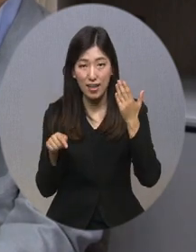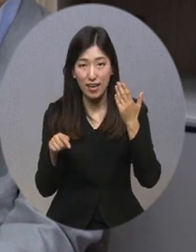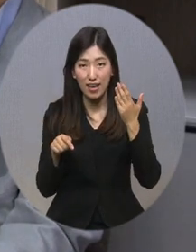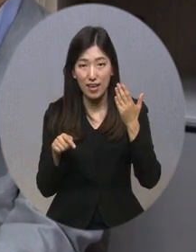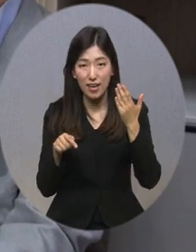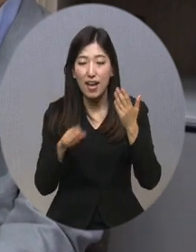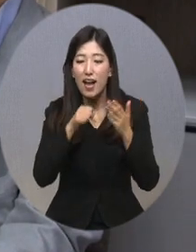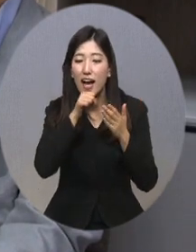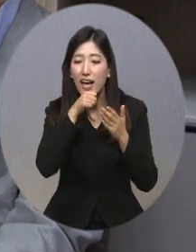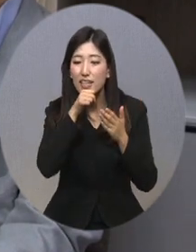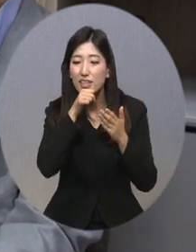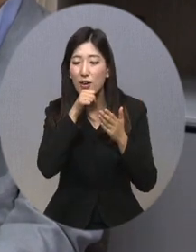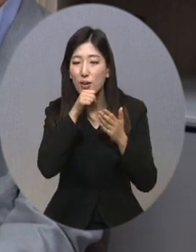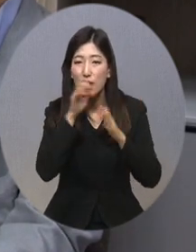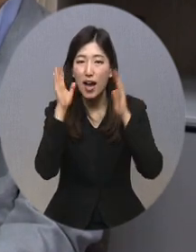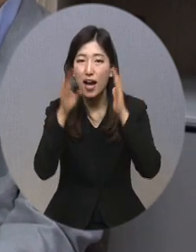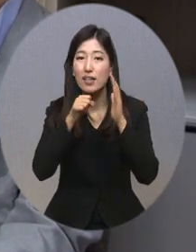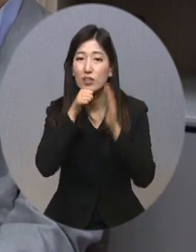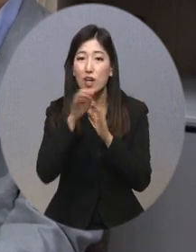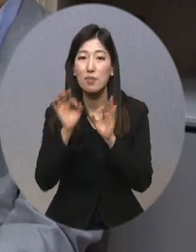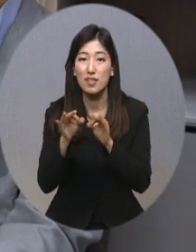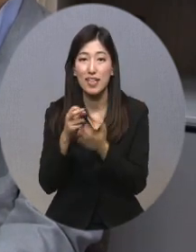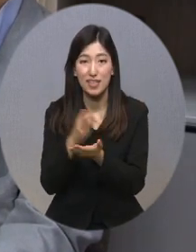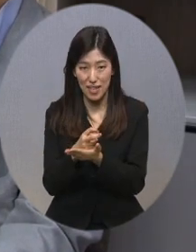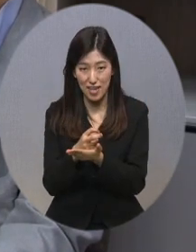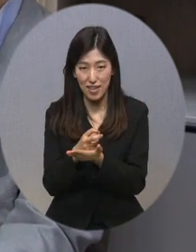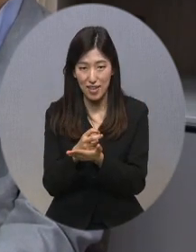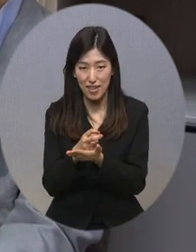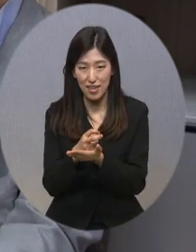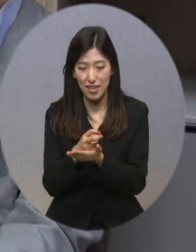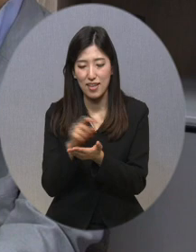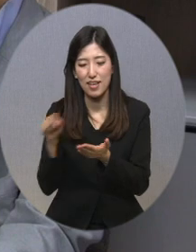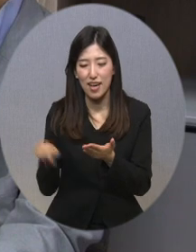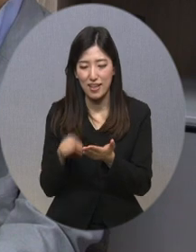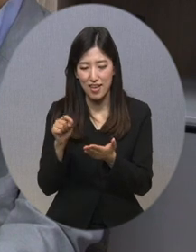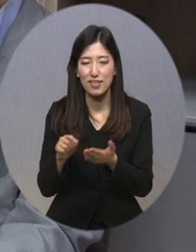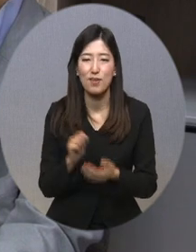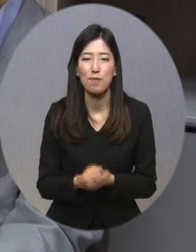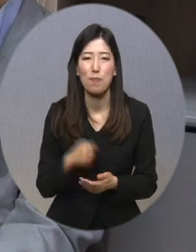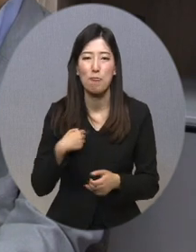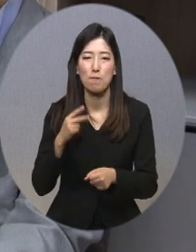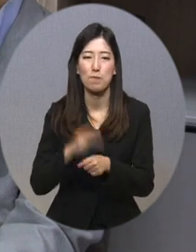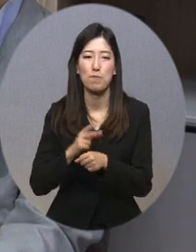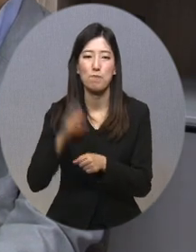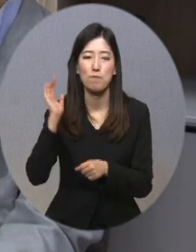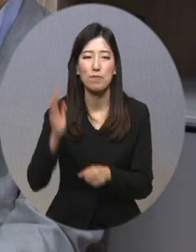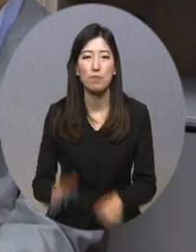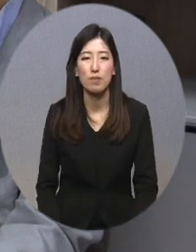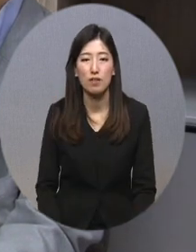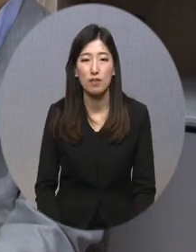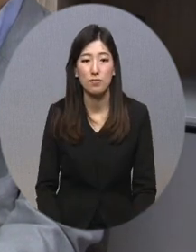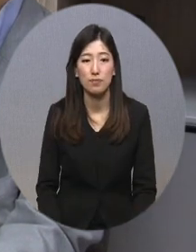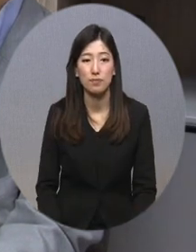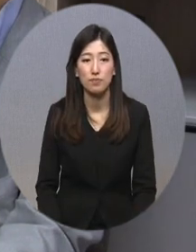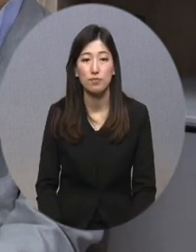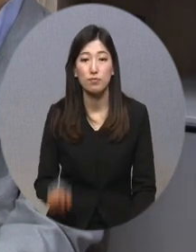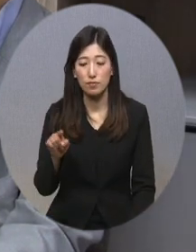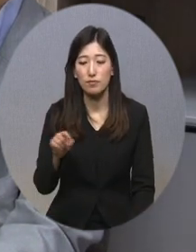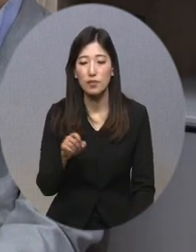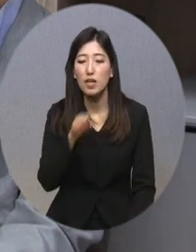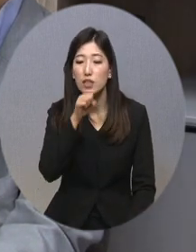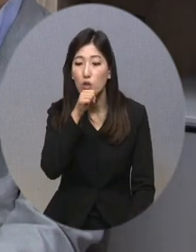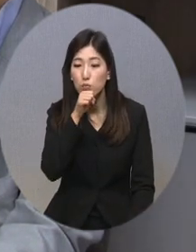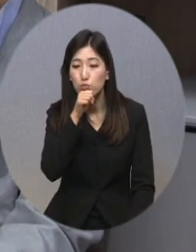평생교육원 안에 들어가 있는 학점은행제예요. 예. 예. 그러니까 환경이 이제 이렇게 잘 안 맞으신 분들이 예. 그 이제 학점은행을